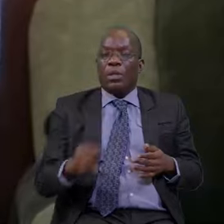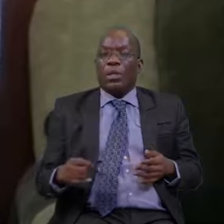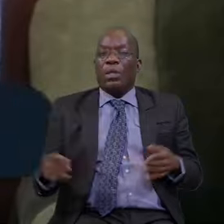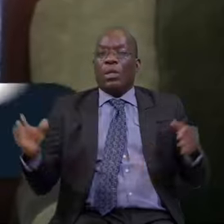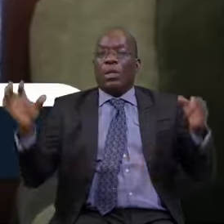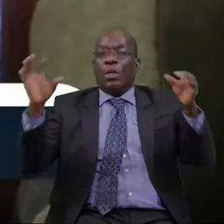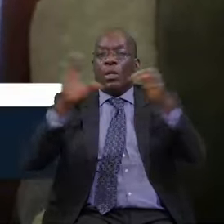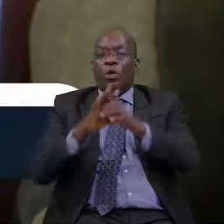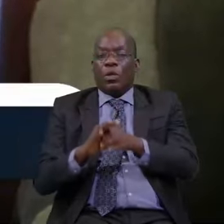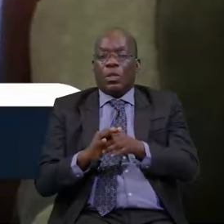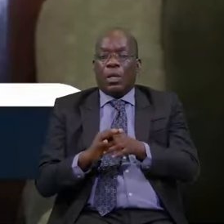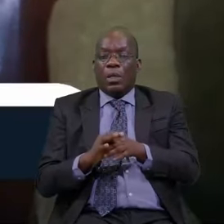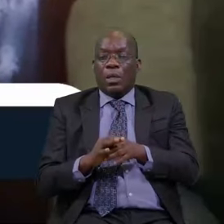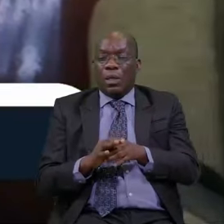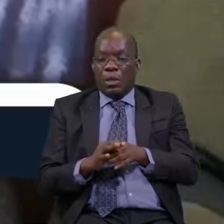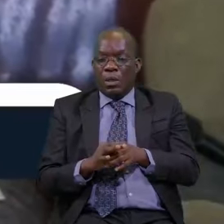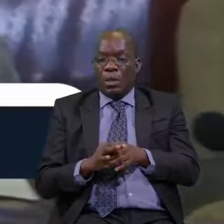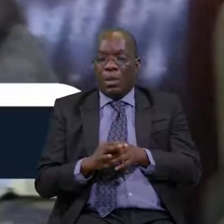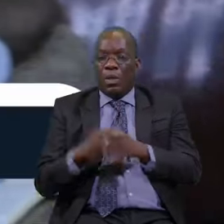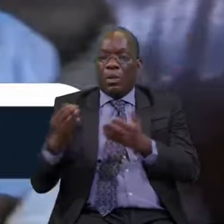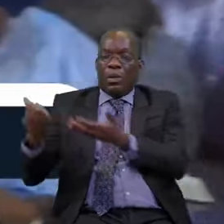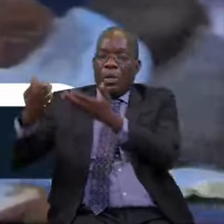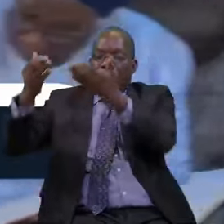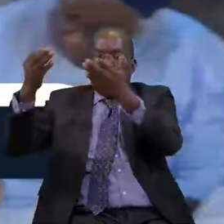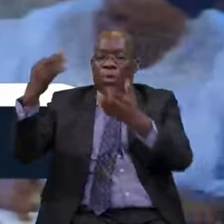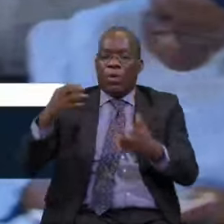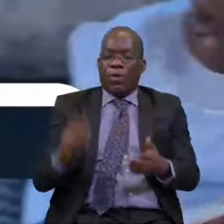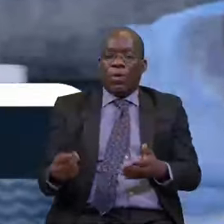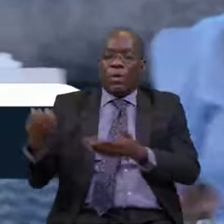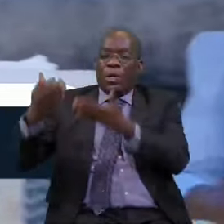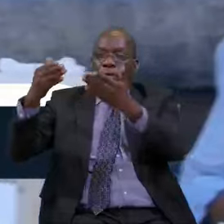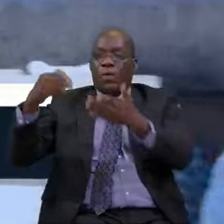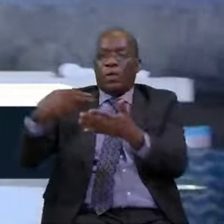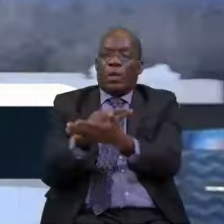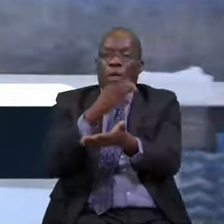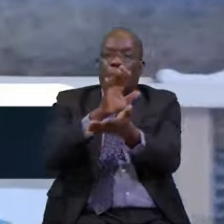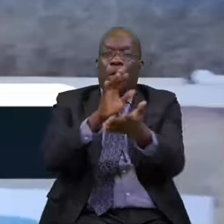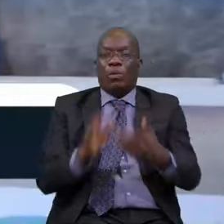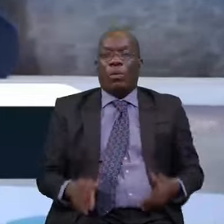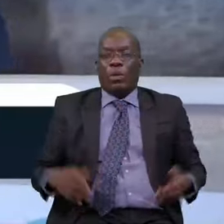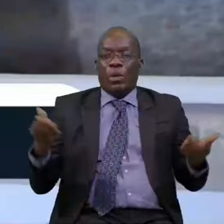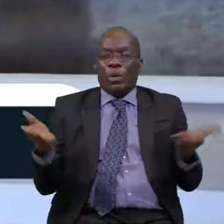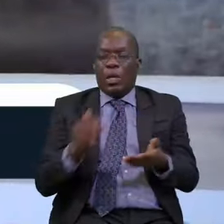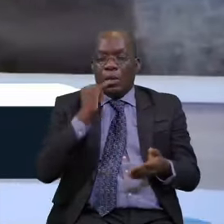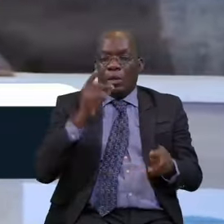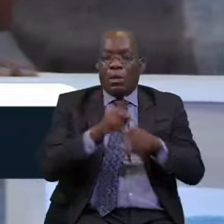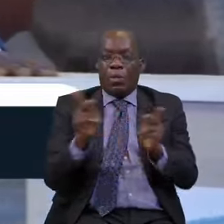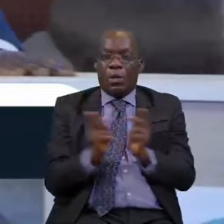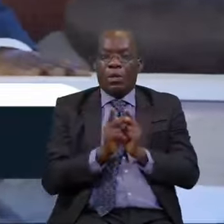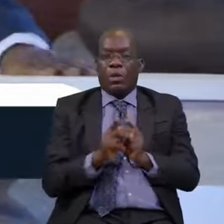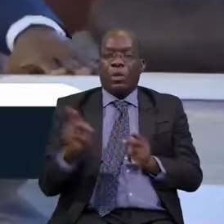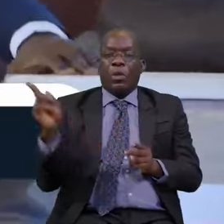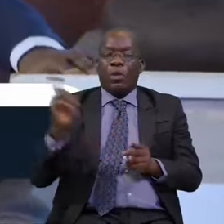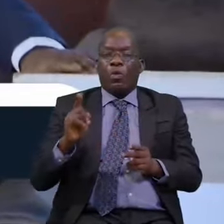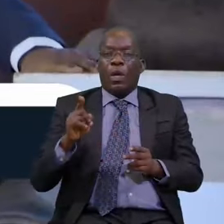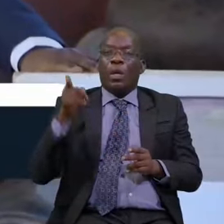c'est la propitiation de réconciliation de l'agneau sacrificiel. Voici le sacré,